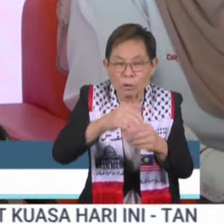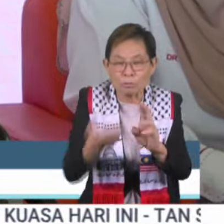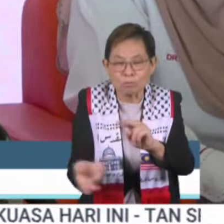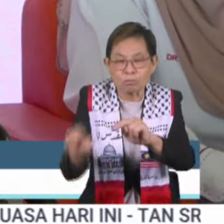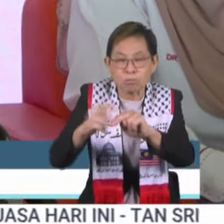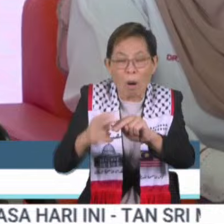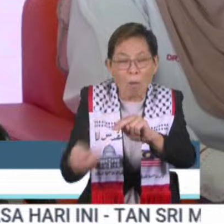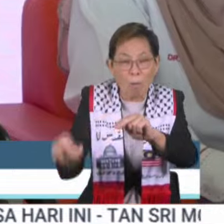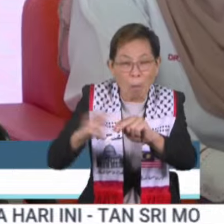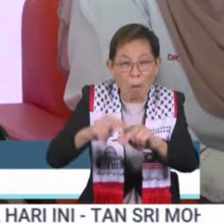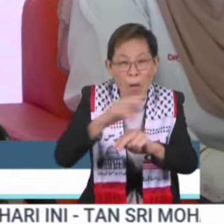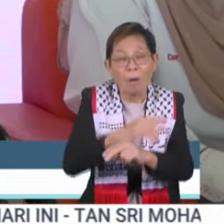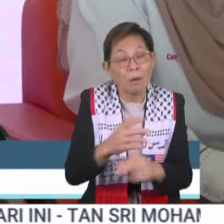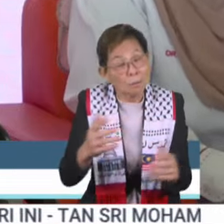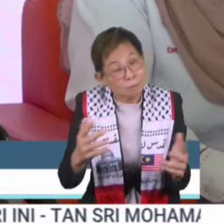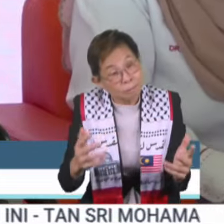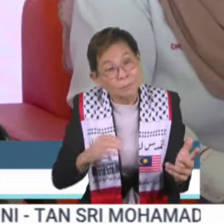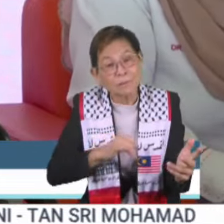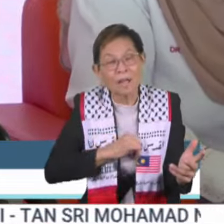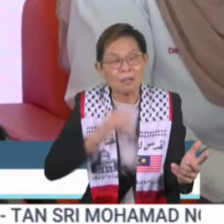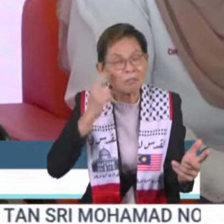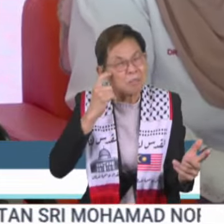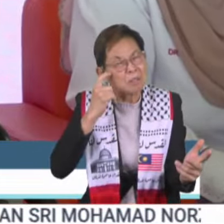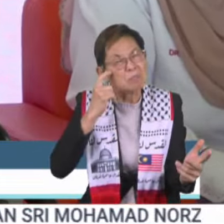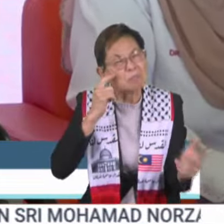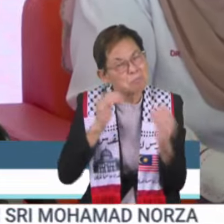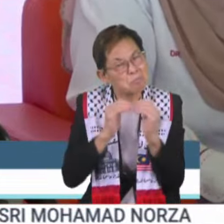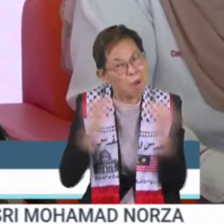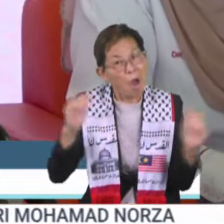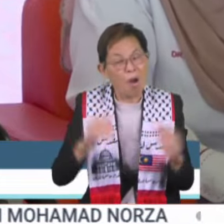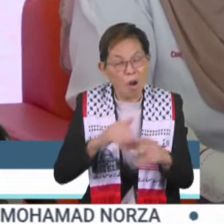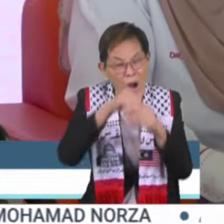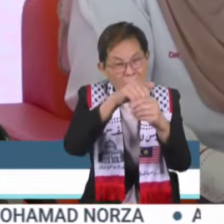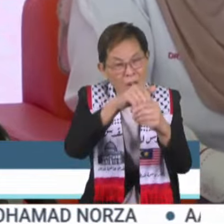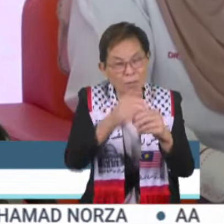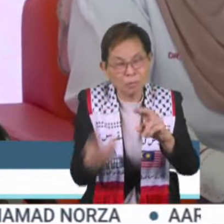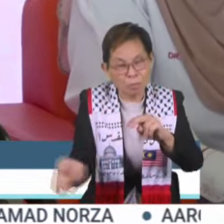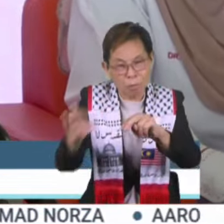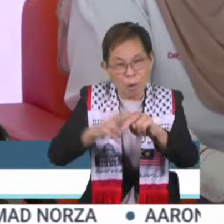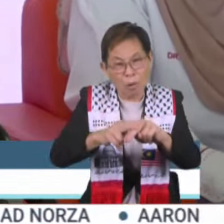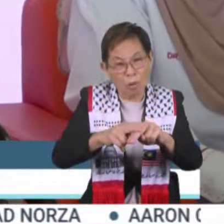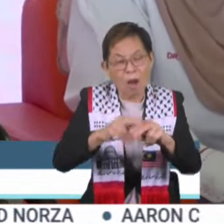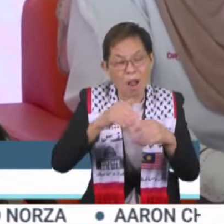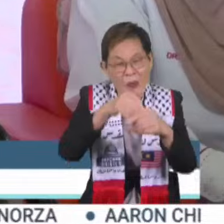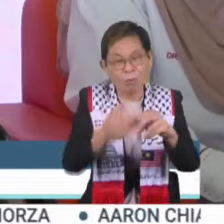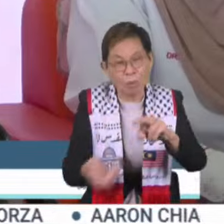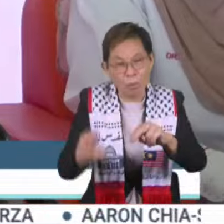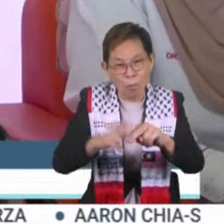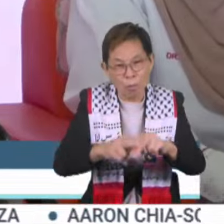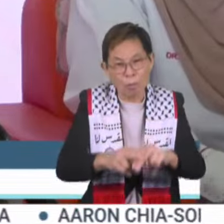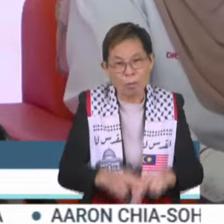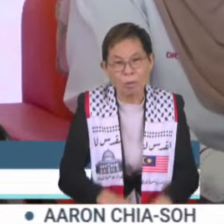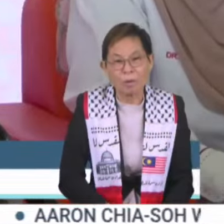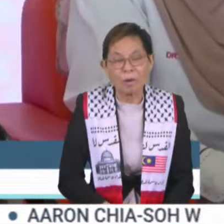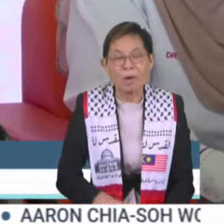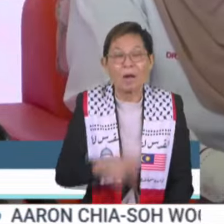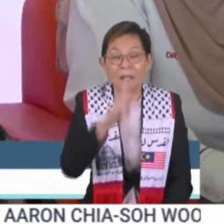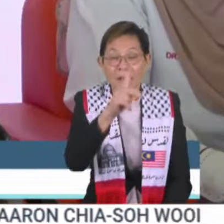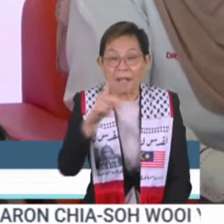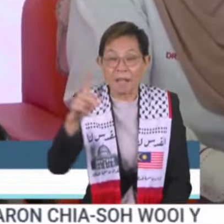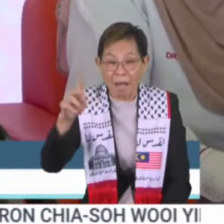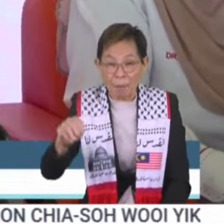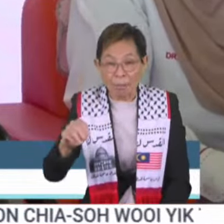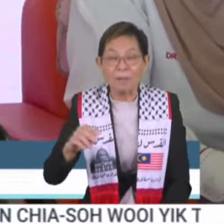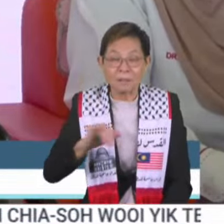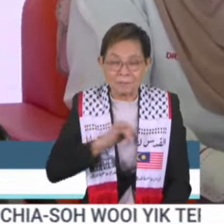dipertingkatkan. Hari ini saya kira sangat wajar untuk allowance ini diperlihatkan. Itu adalah kami sepakat dalam kementerian. InsyaAllah saya